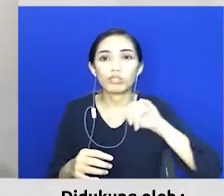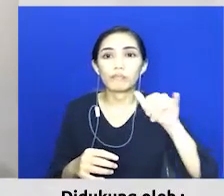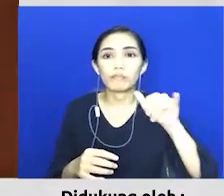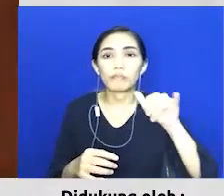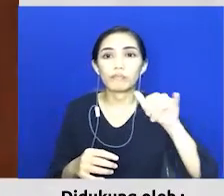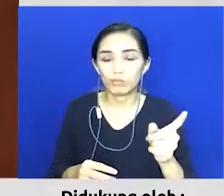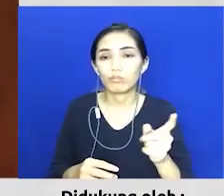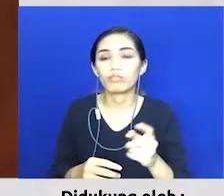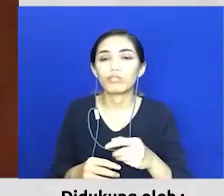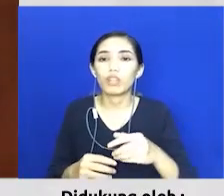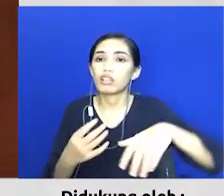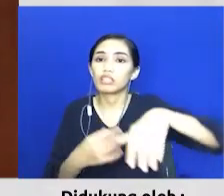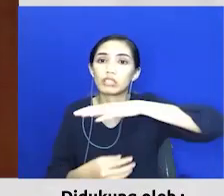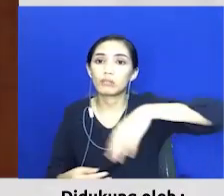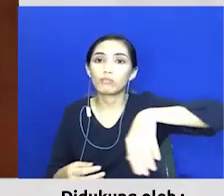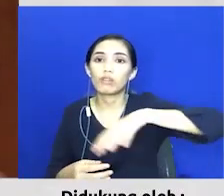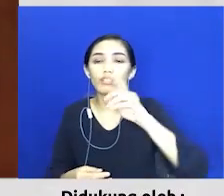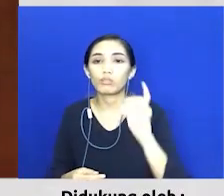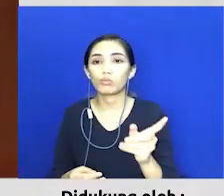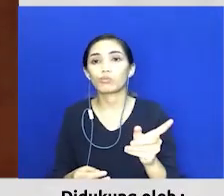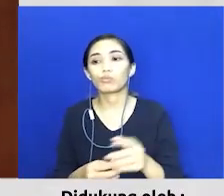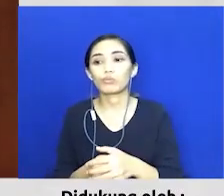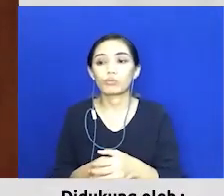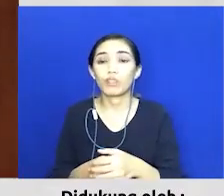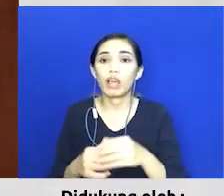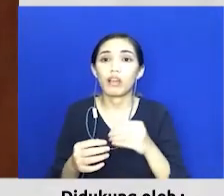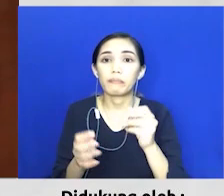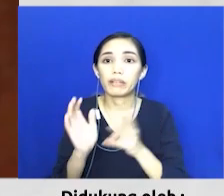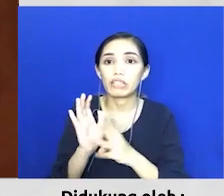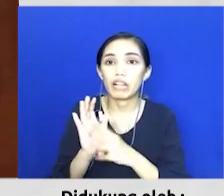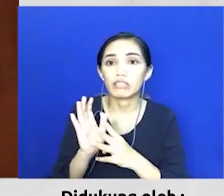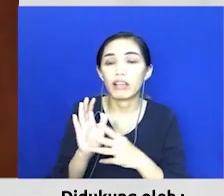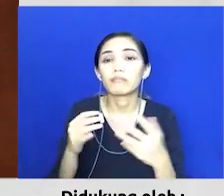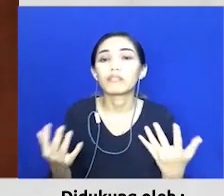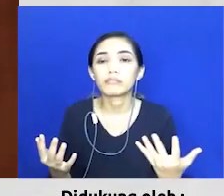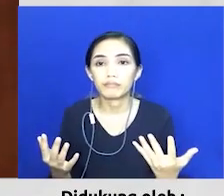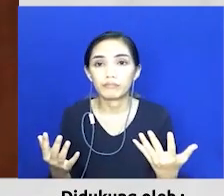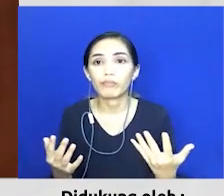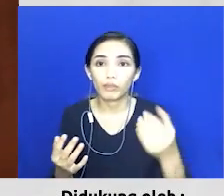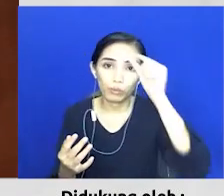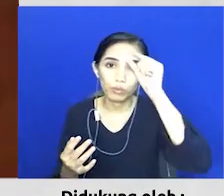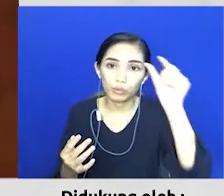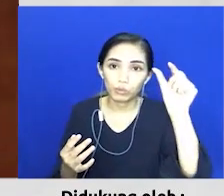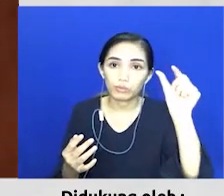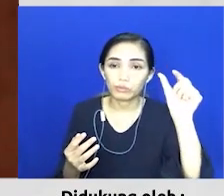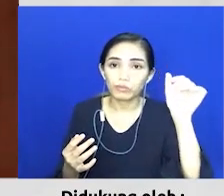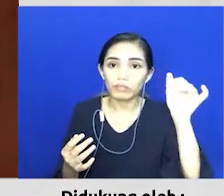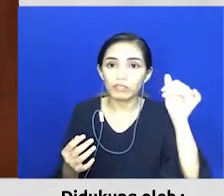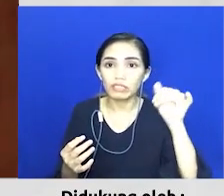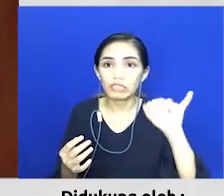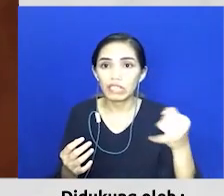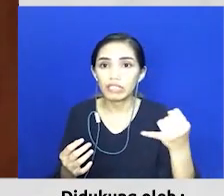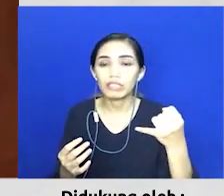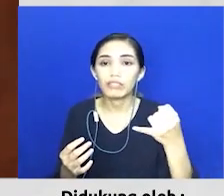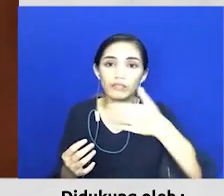Itu semua kita tuh harusnya begitu. Nah, persoalannya adalah untuk menjadi film